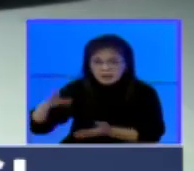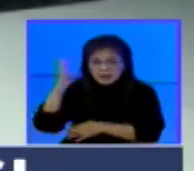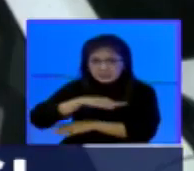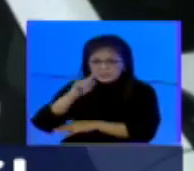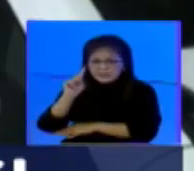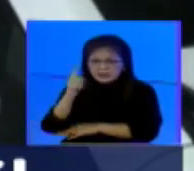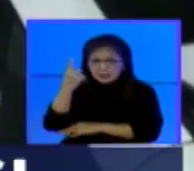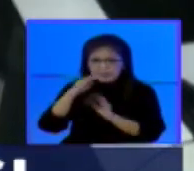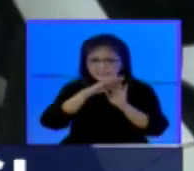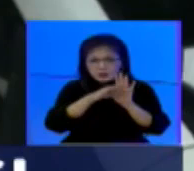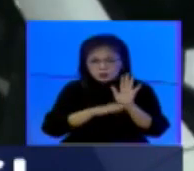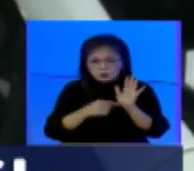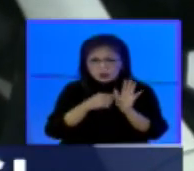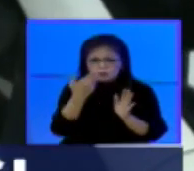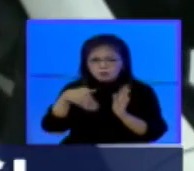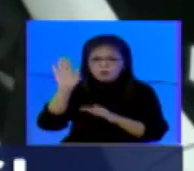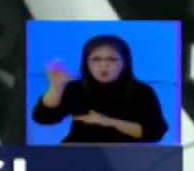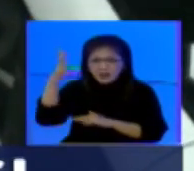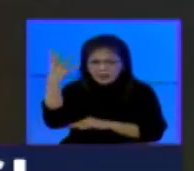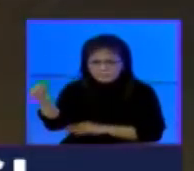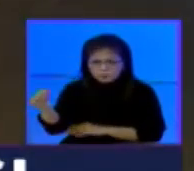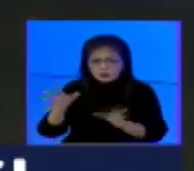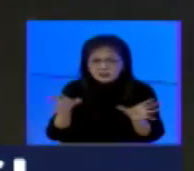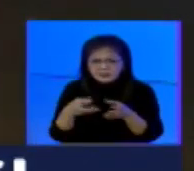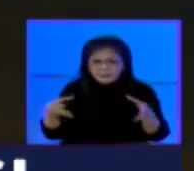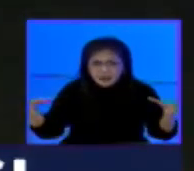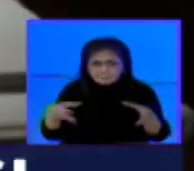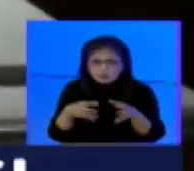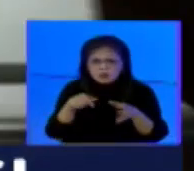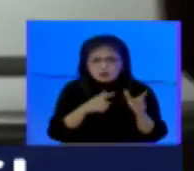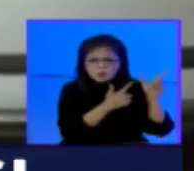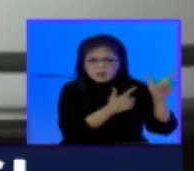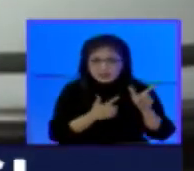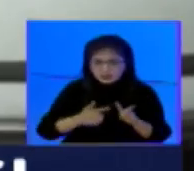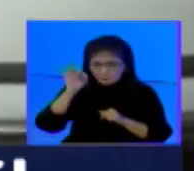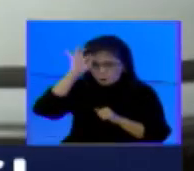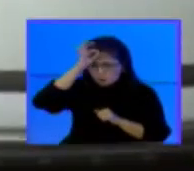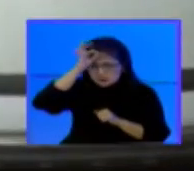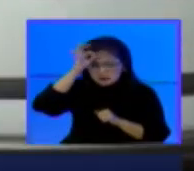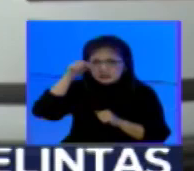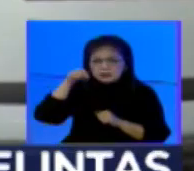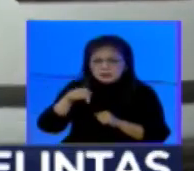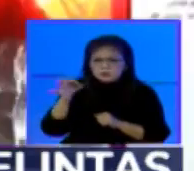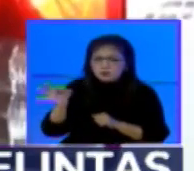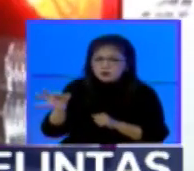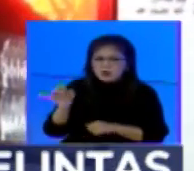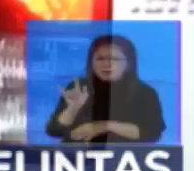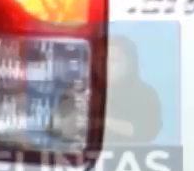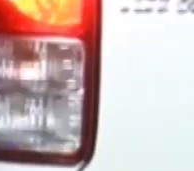warga mudik ke kampung halaman, petugas gabungan Polres Metro Bekasi Kota, TNI, serta Dinas Perhubungan melakukan razia Jumat dini